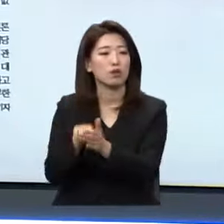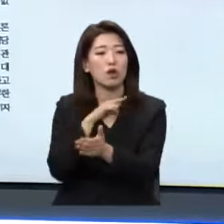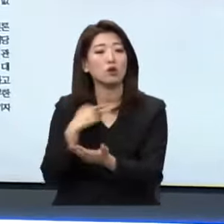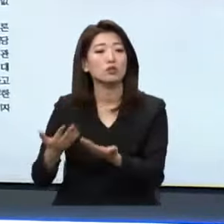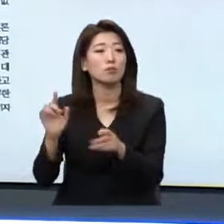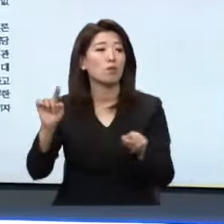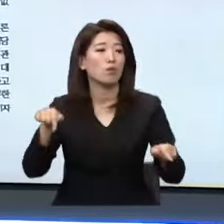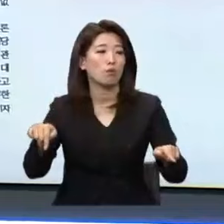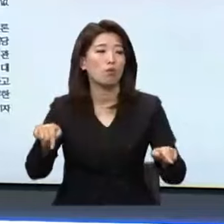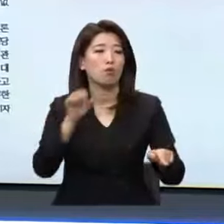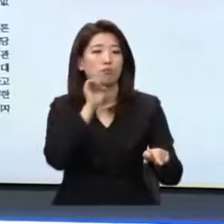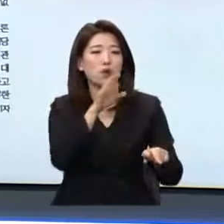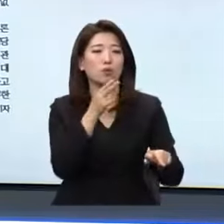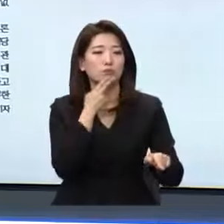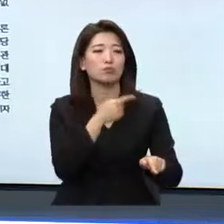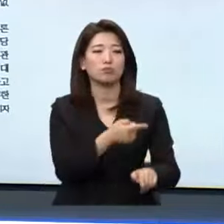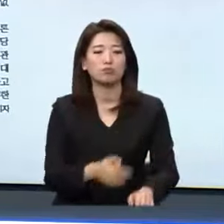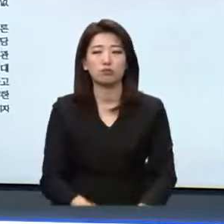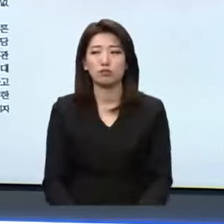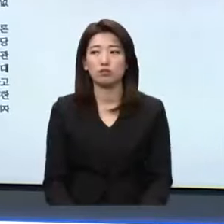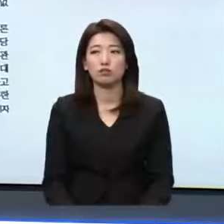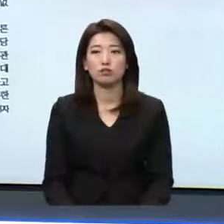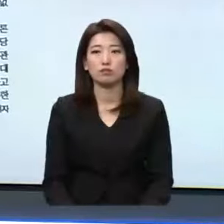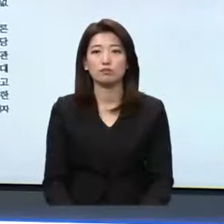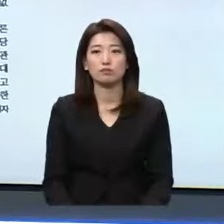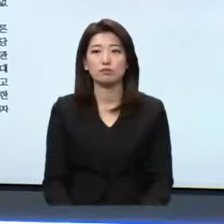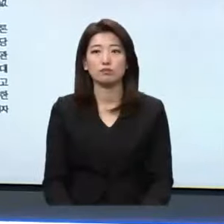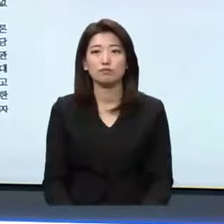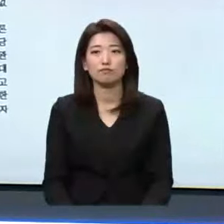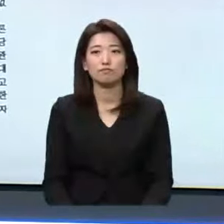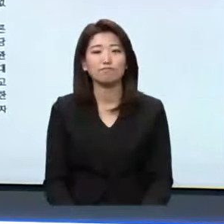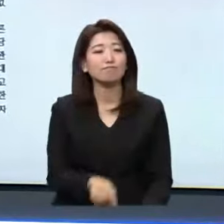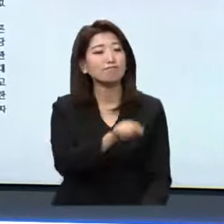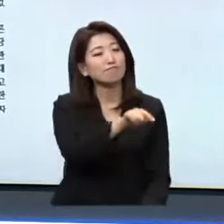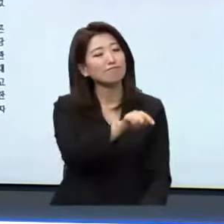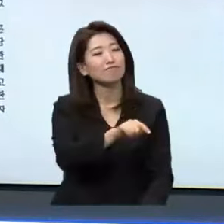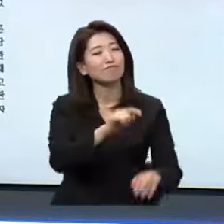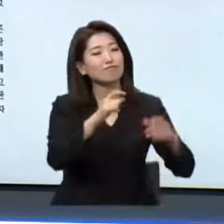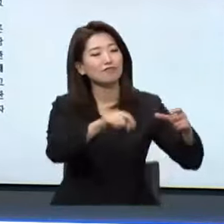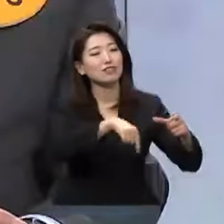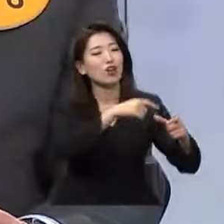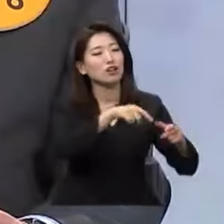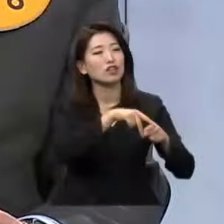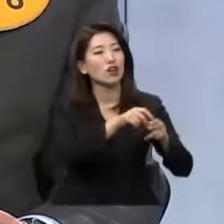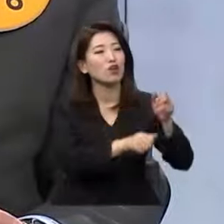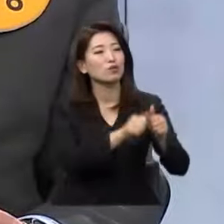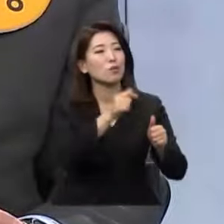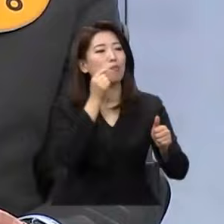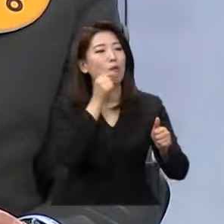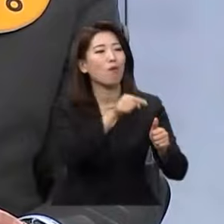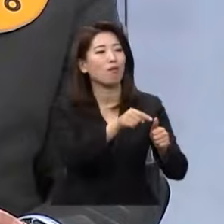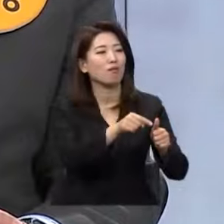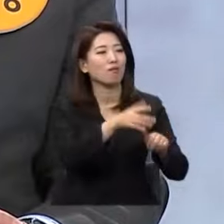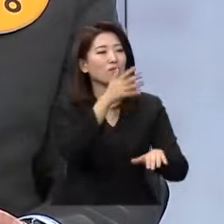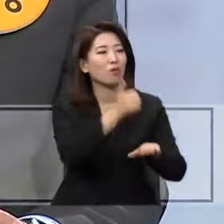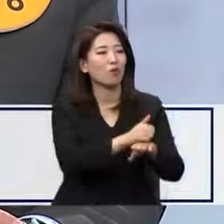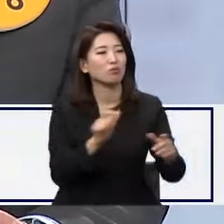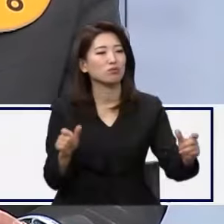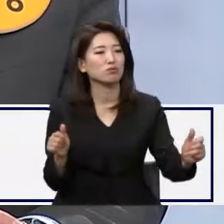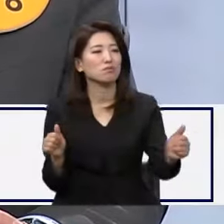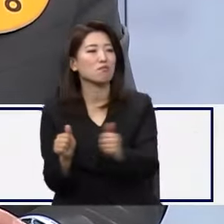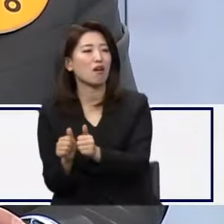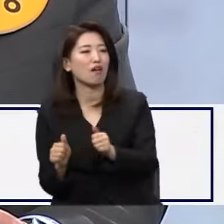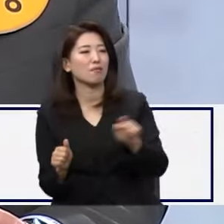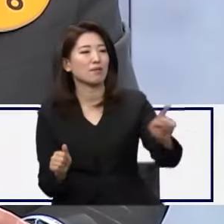의원님 옮겨 심기다 거기서 못 받아서 여기로 밀려온 거 아니냐 뭐 이렇게 얘기를 하거든요 그러니까 지금 전재수 의원 입장에서는 사실